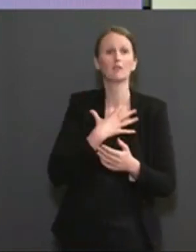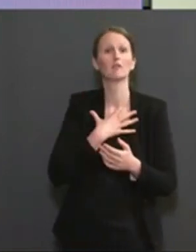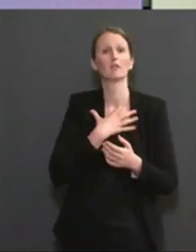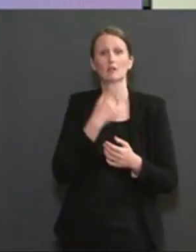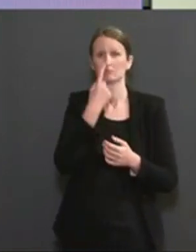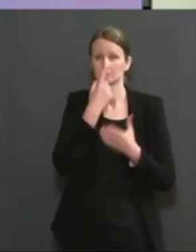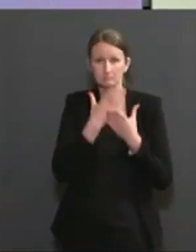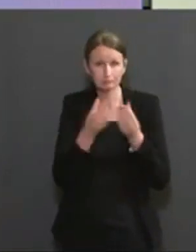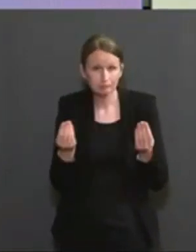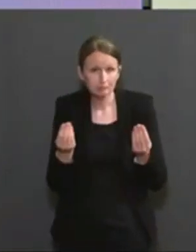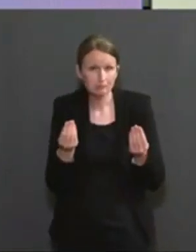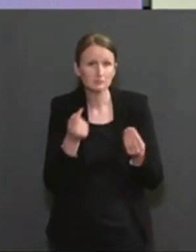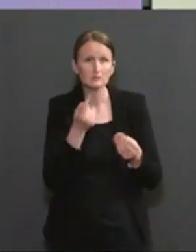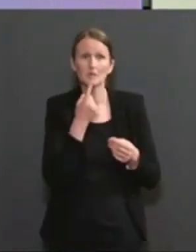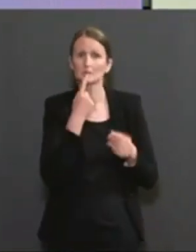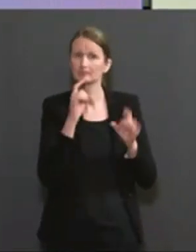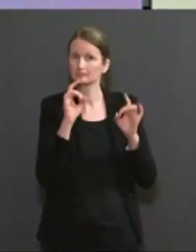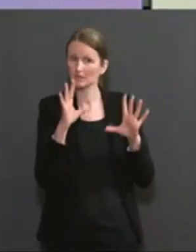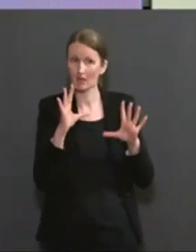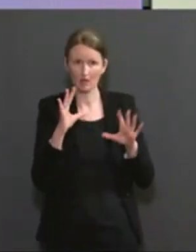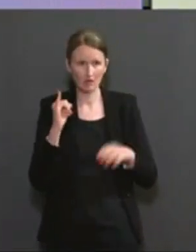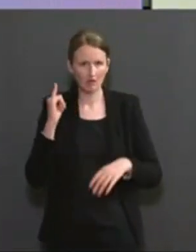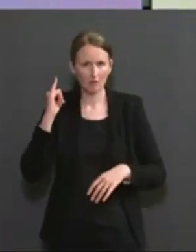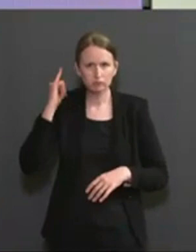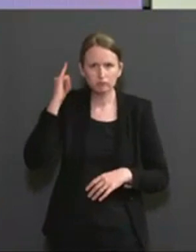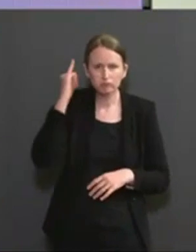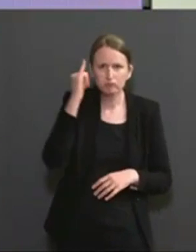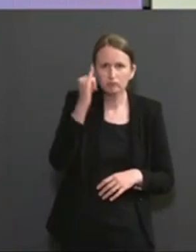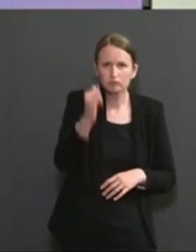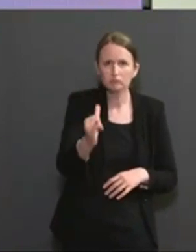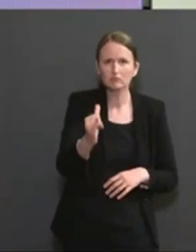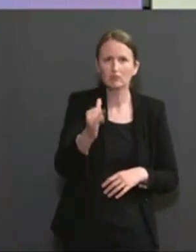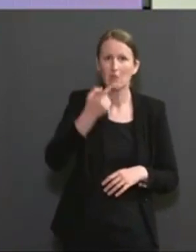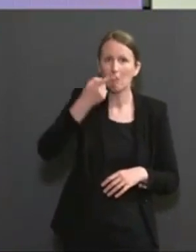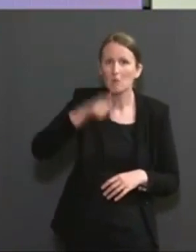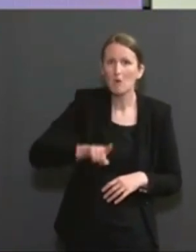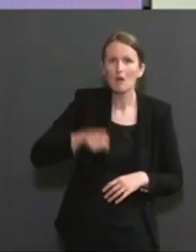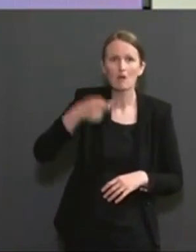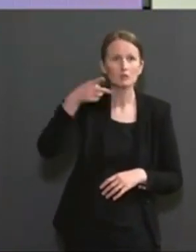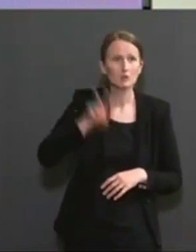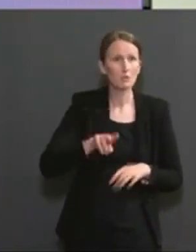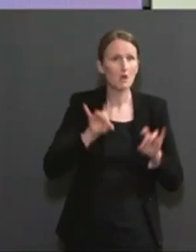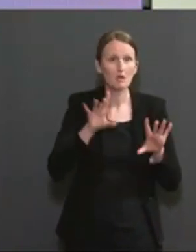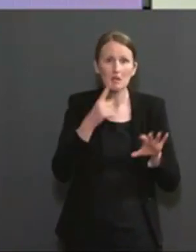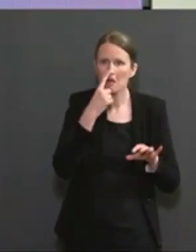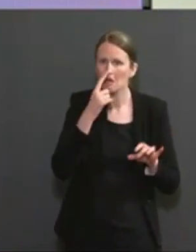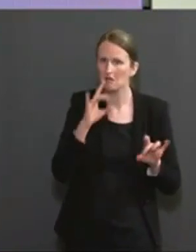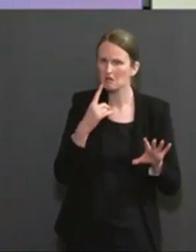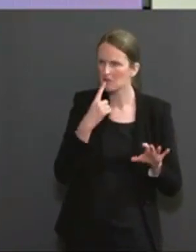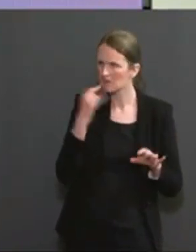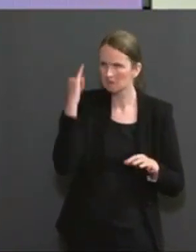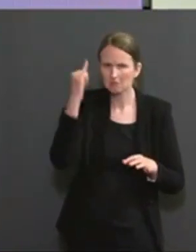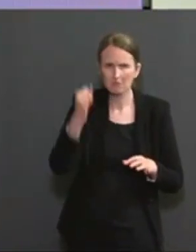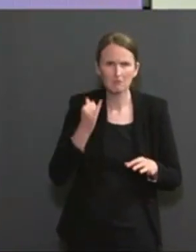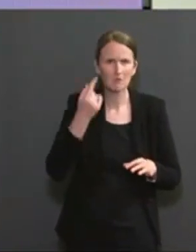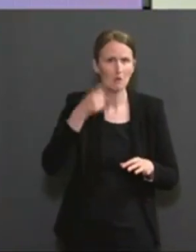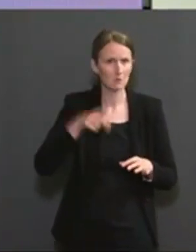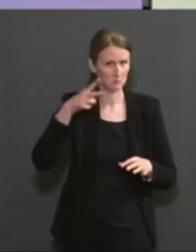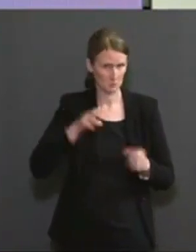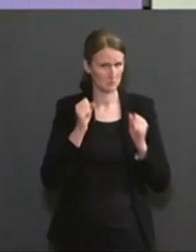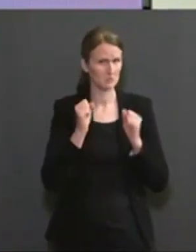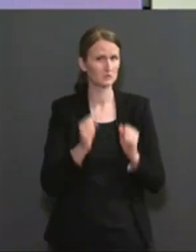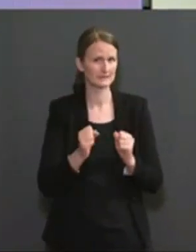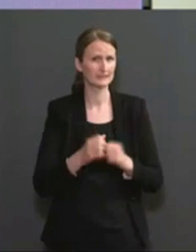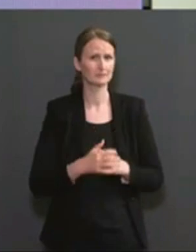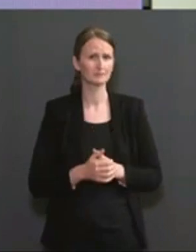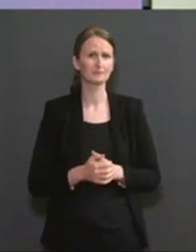gens, continuer à être présent après 1 à 2 mois. On a aussi d'autres symptômes plus